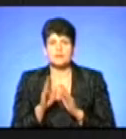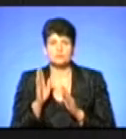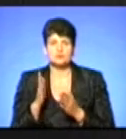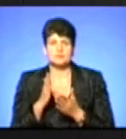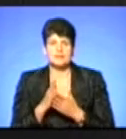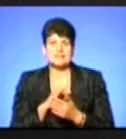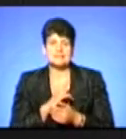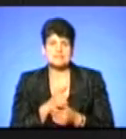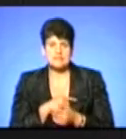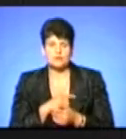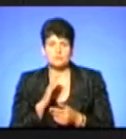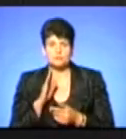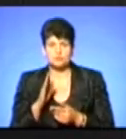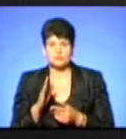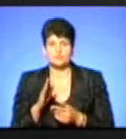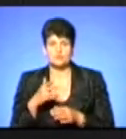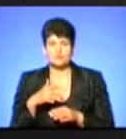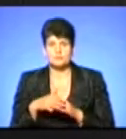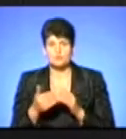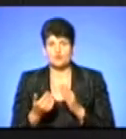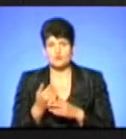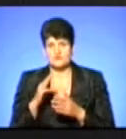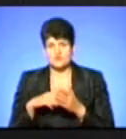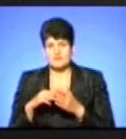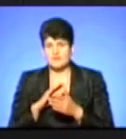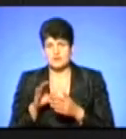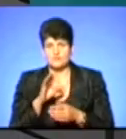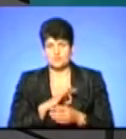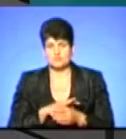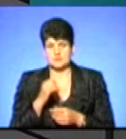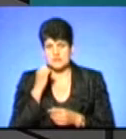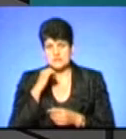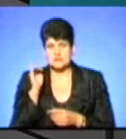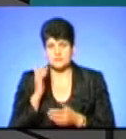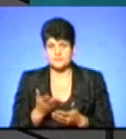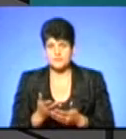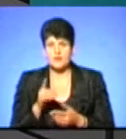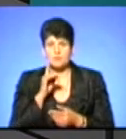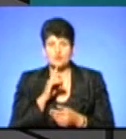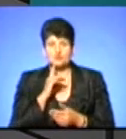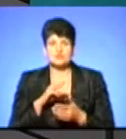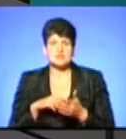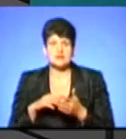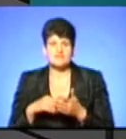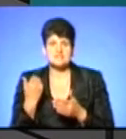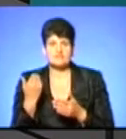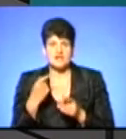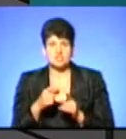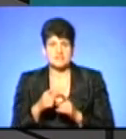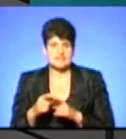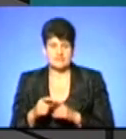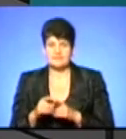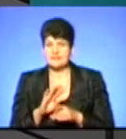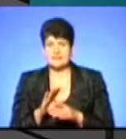мати силу, звичайно, ми вже будемо реагувати по нових штрафах, а не застосовувати старі штрафи. Ну, поки що штрафи, з ваших слів,